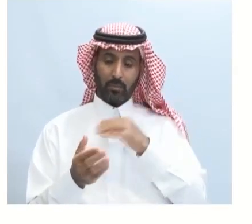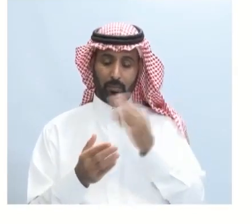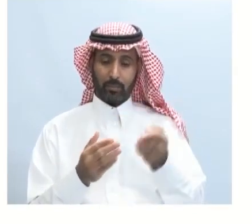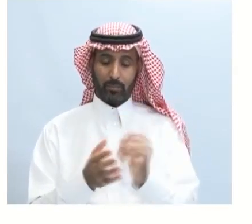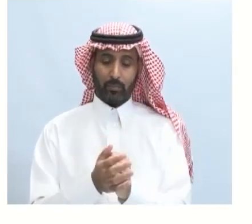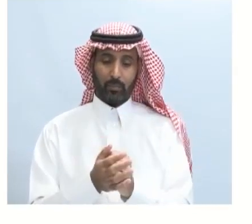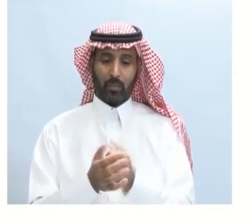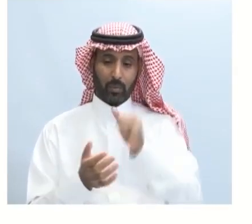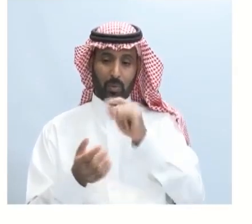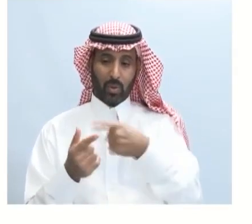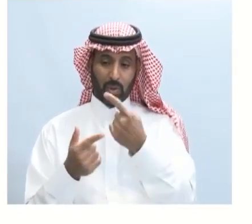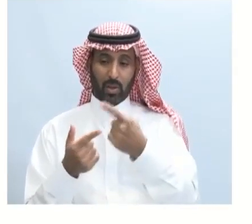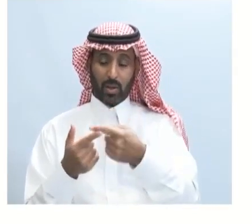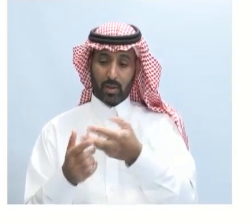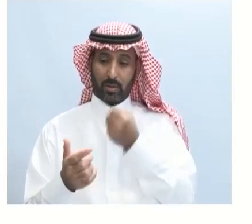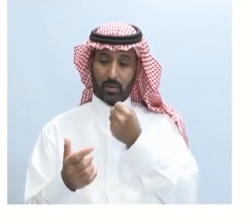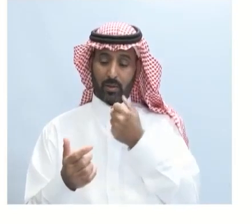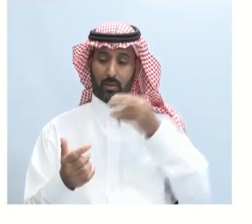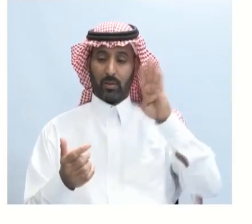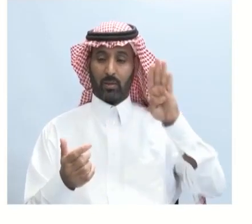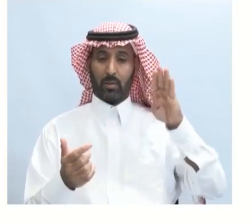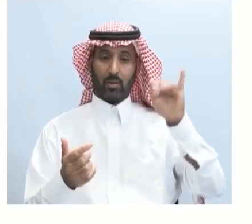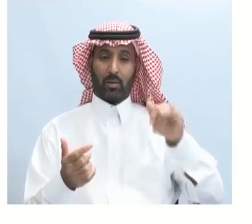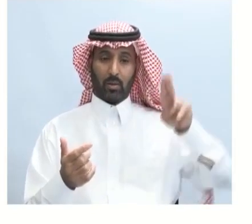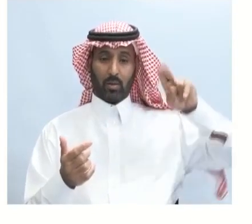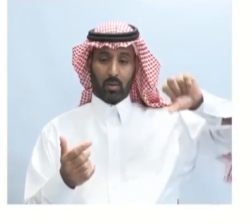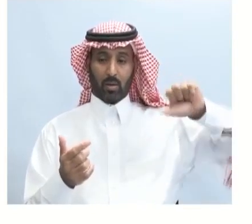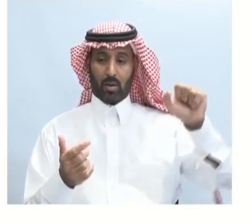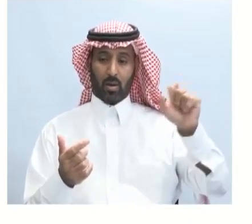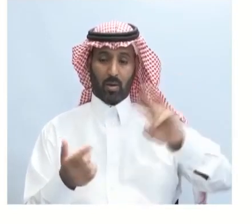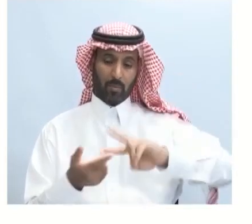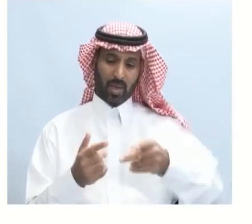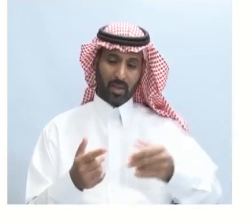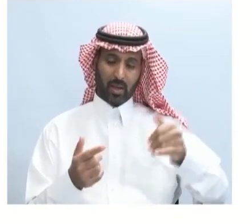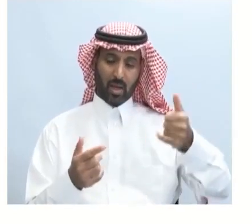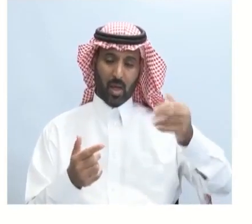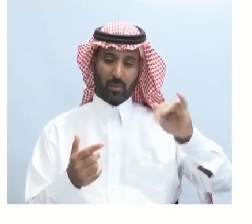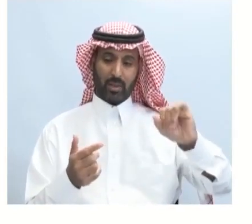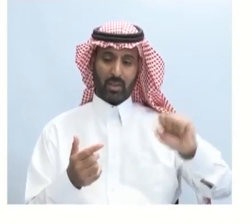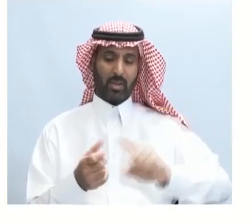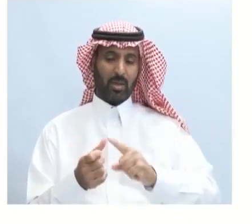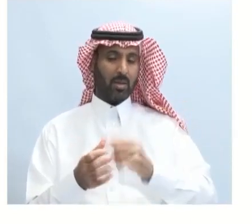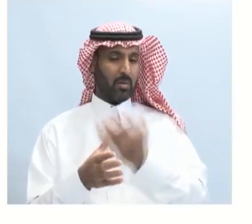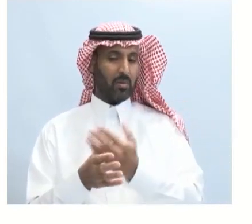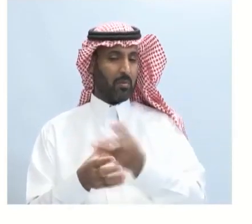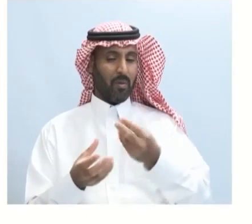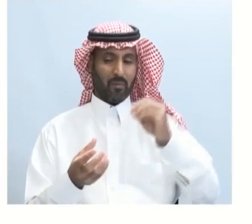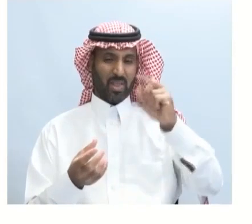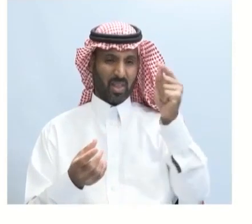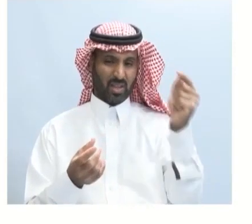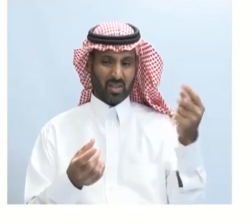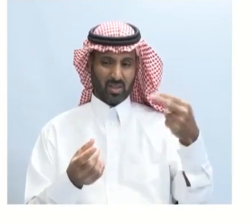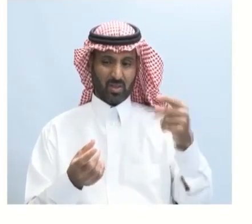بالنسبه للكحولات الثانويه تنتج كيتون الكيتون لا يتاكسد الى احماض كربوكسيليه لعدم وجود السبب الرئيسي فيها لعدم وجود ذره